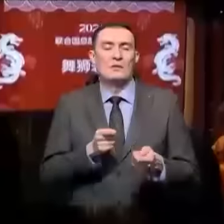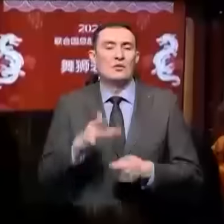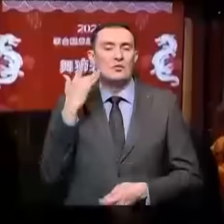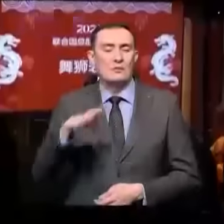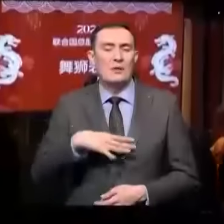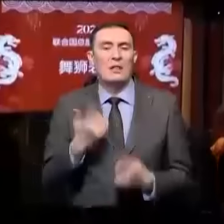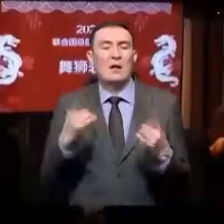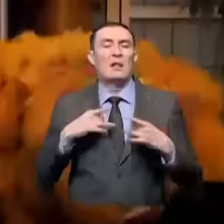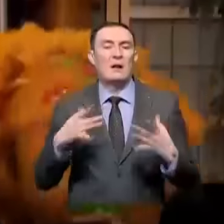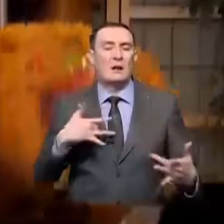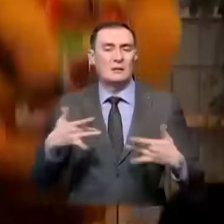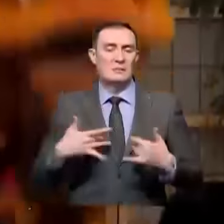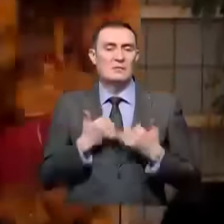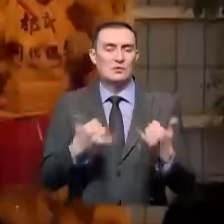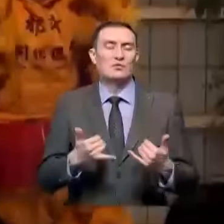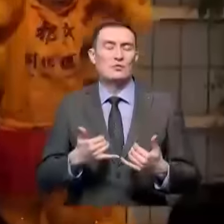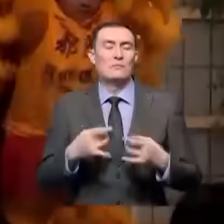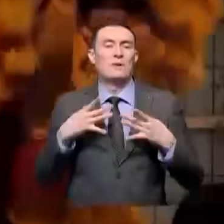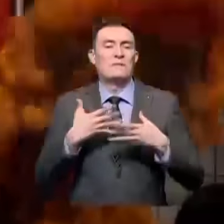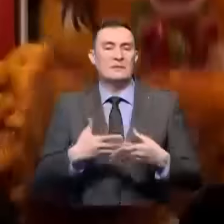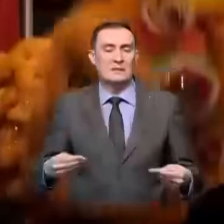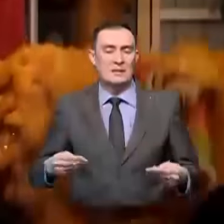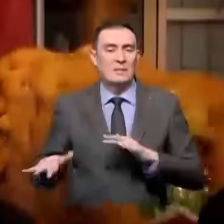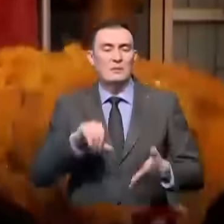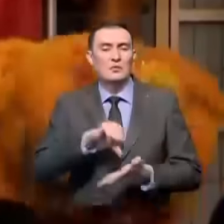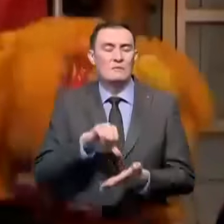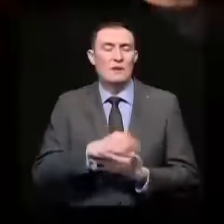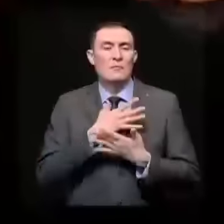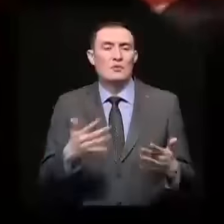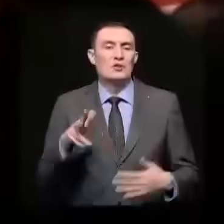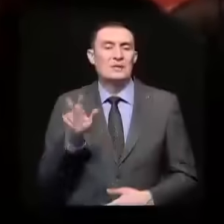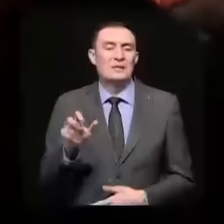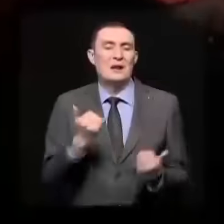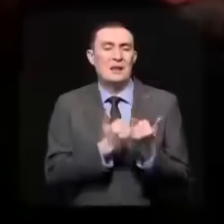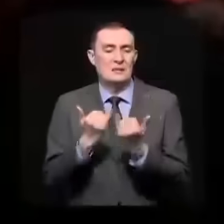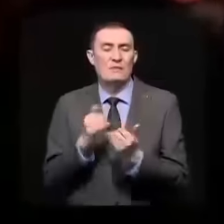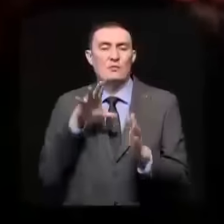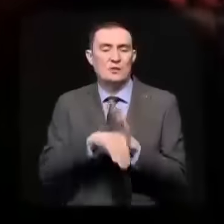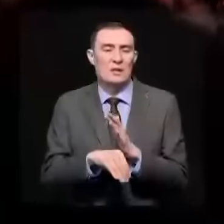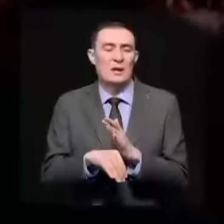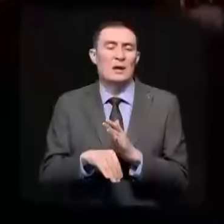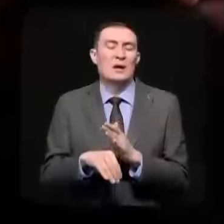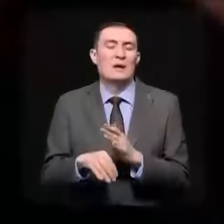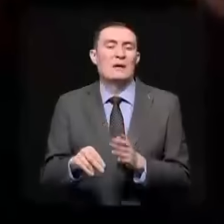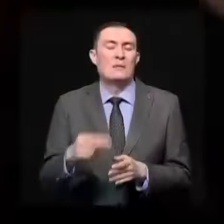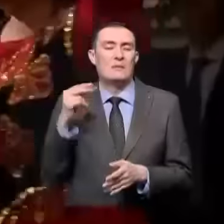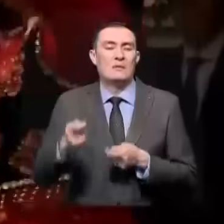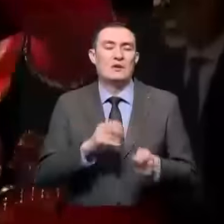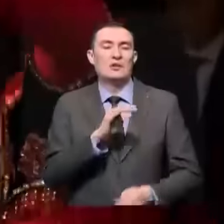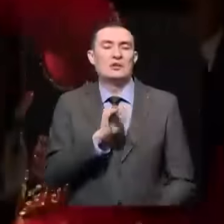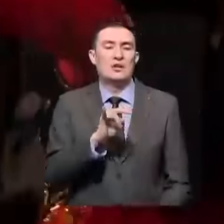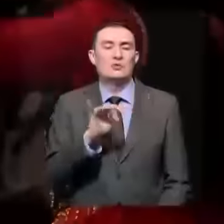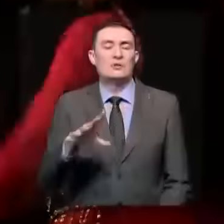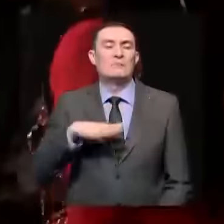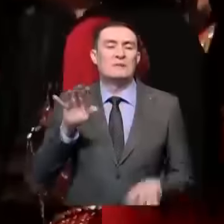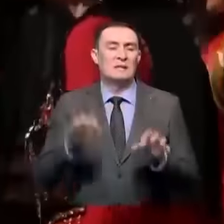прошел гала-концерт, посвященный празднику весны. На мероприятии присутствовали больше 300 гостей, в том числе постпред КНР при ООН Джан Дзюнь